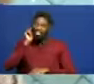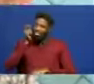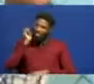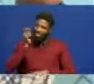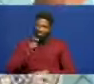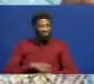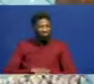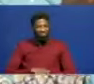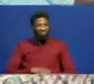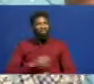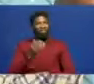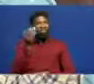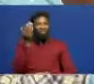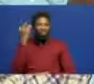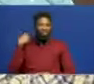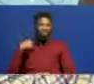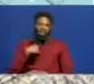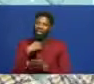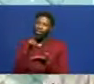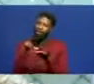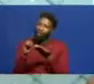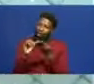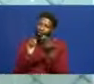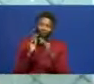mbeleni tulikuwa tunaomba zaidi ya